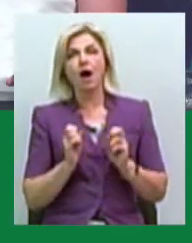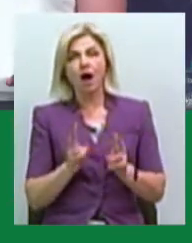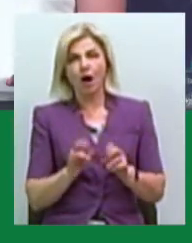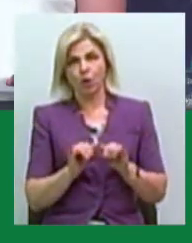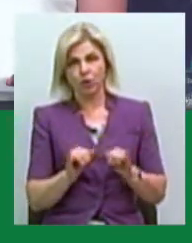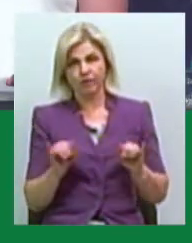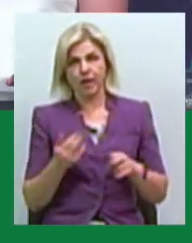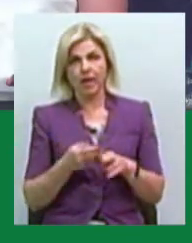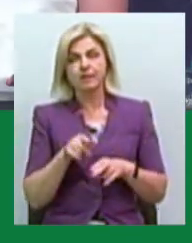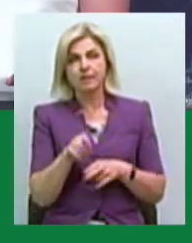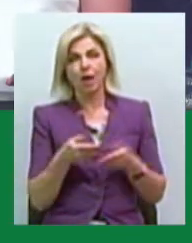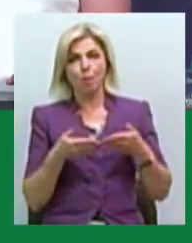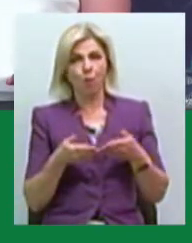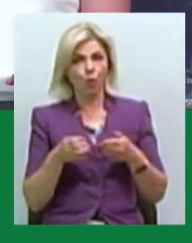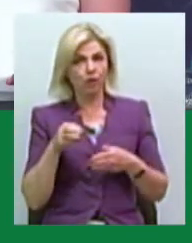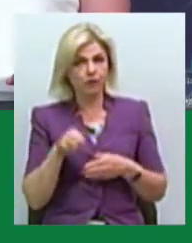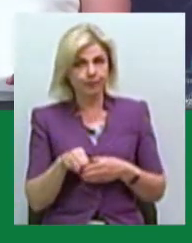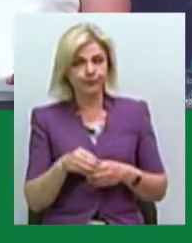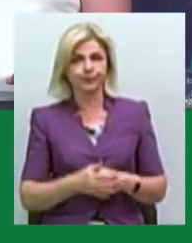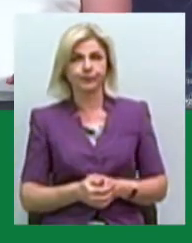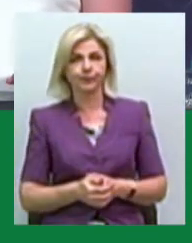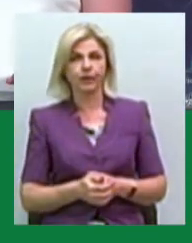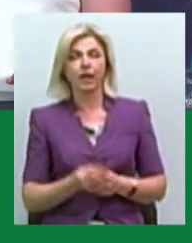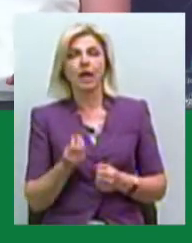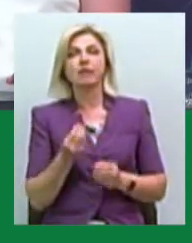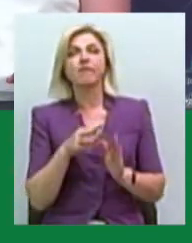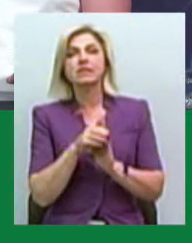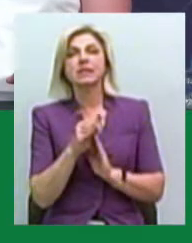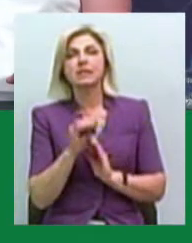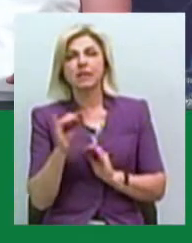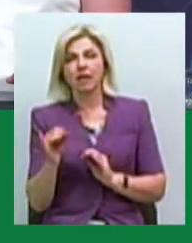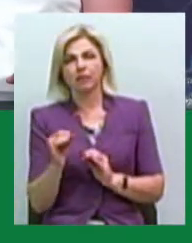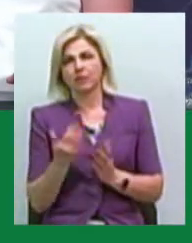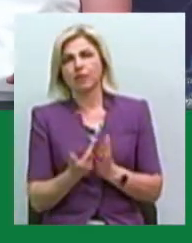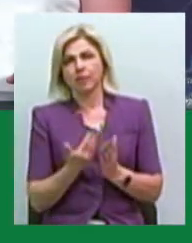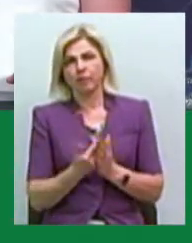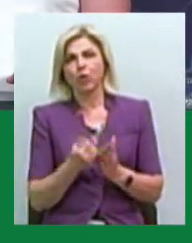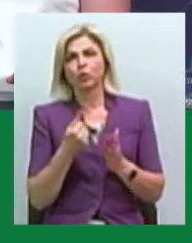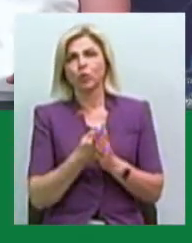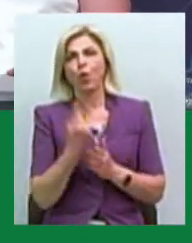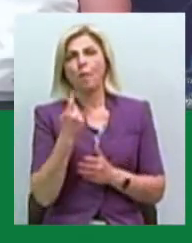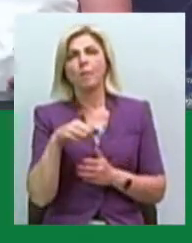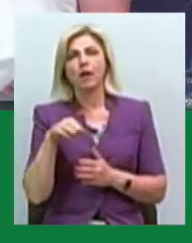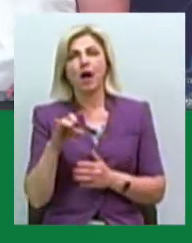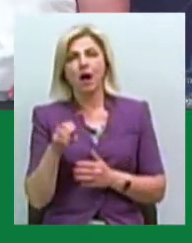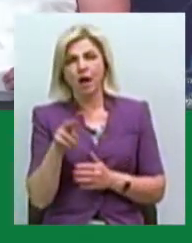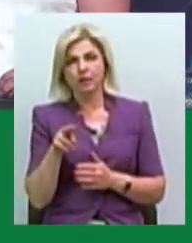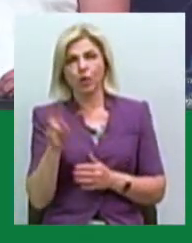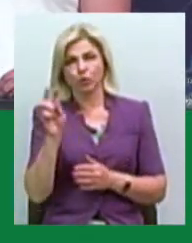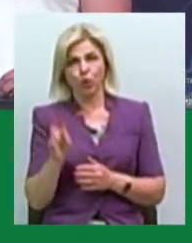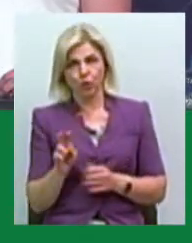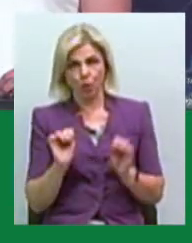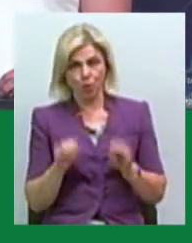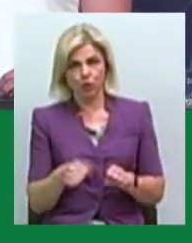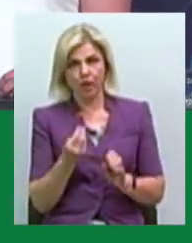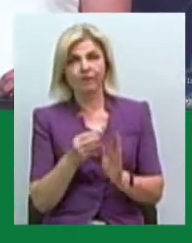розвивати цей порт. І інвестиції там передбачаються до мільярда доларів, ну, можливо, інвестувати.